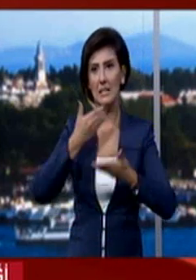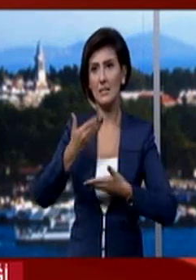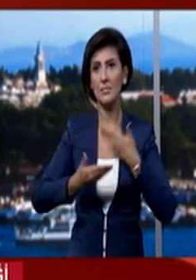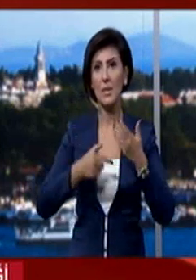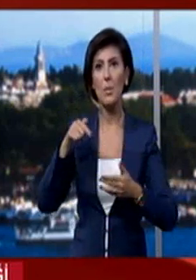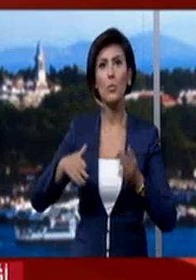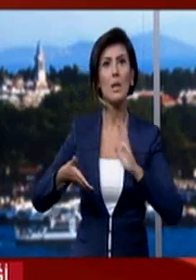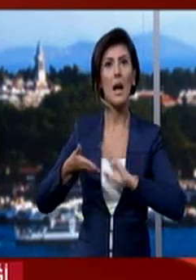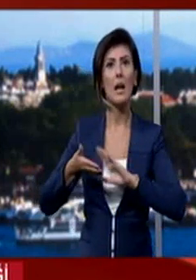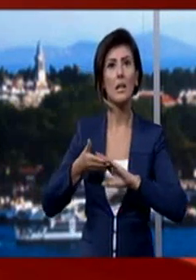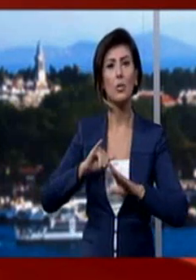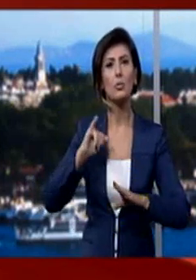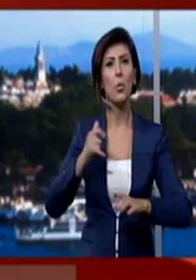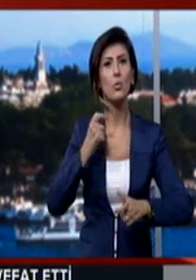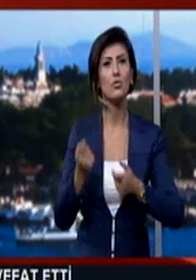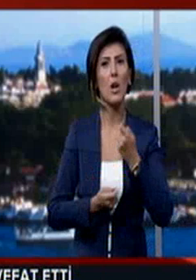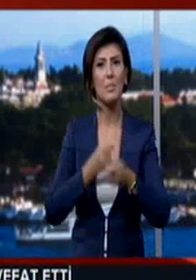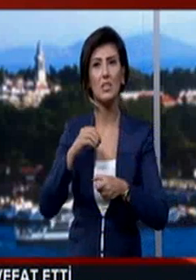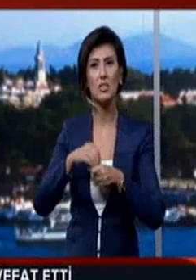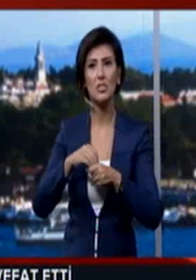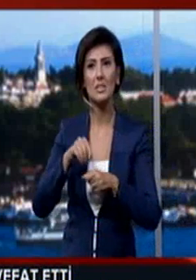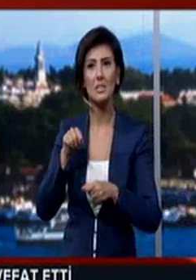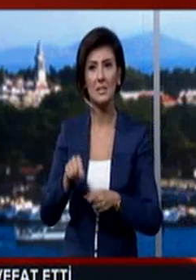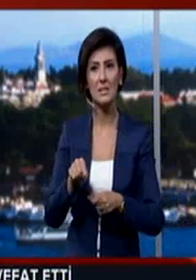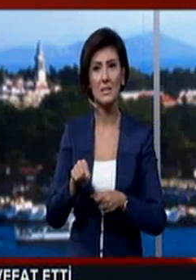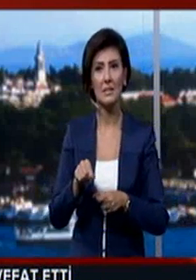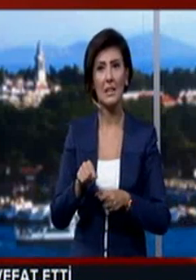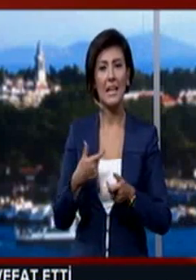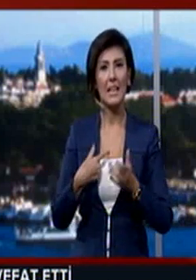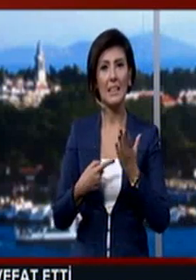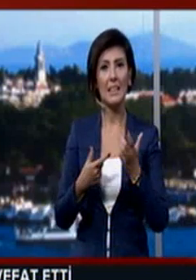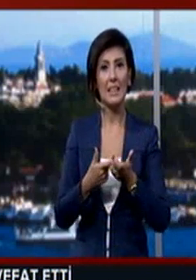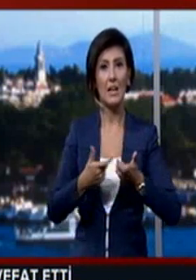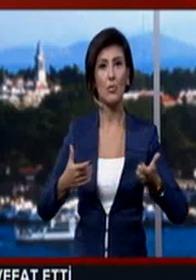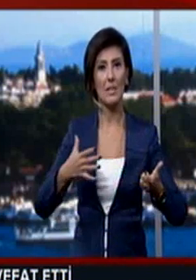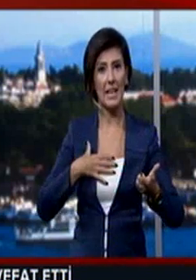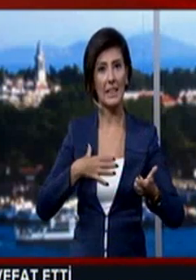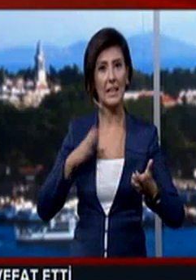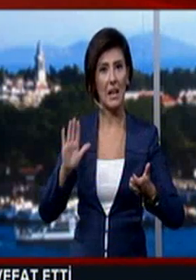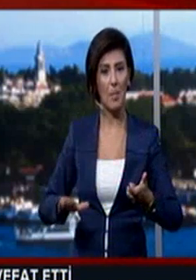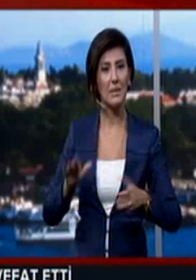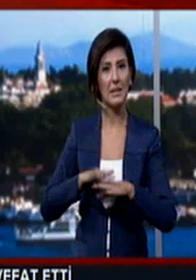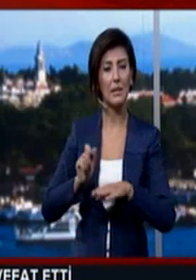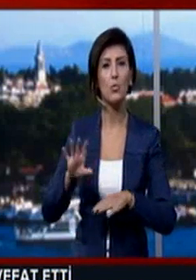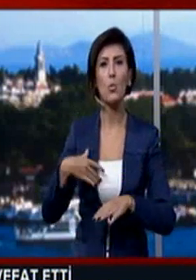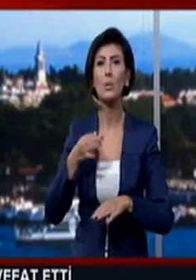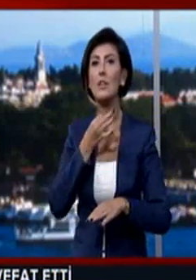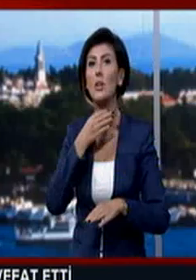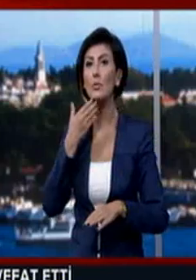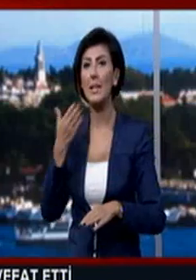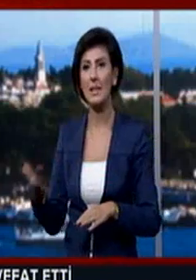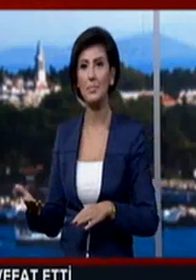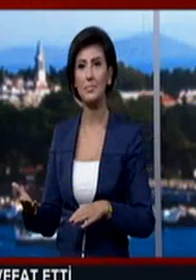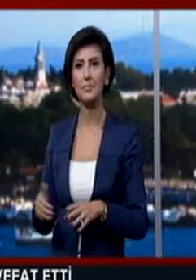Burada arkadaşlarımız yoğun çaba içerisinde böyle bir şeyin teknolojisini kendileri geliştirdiler ve onlara da ben çok teşekkür ediyorum.